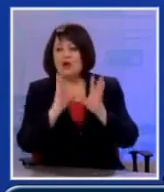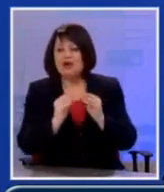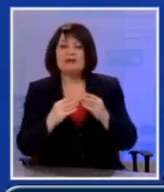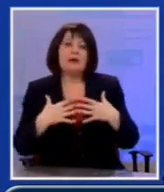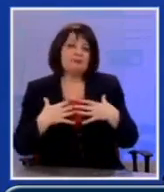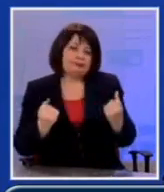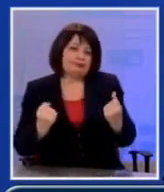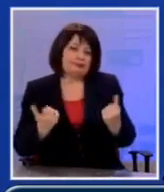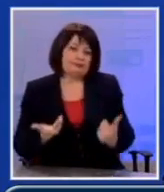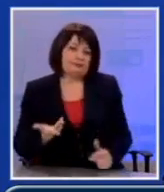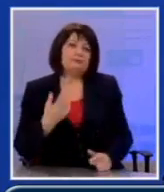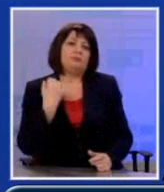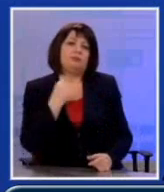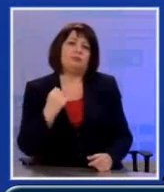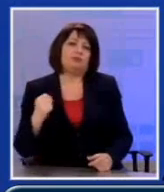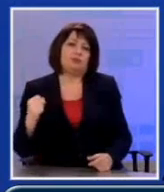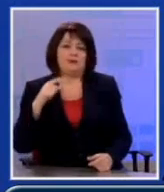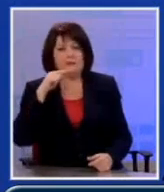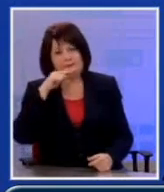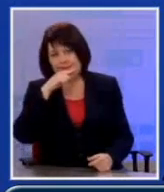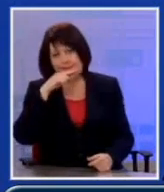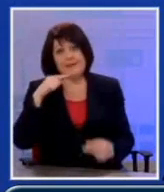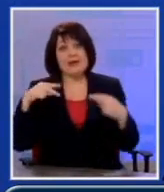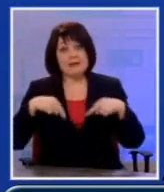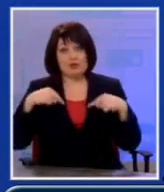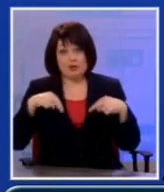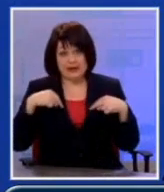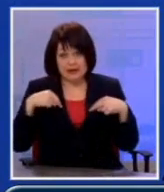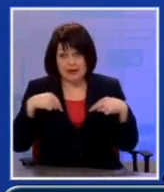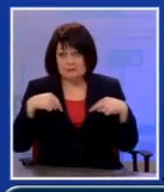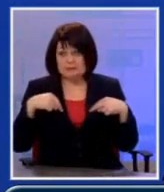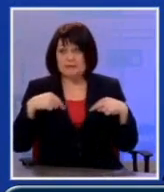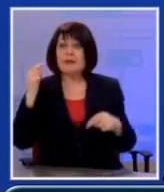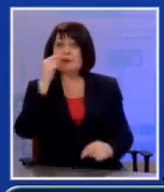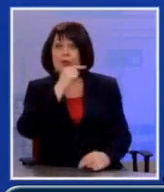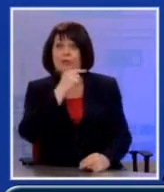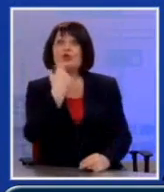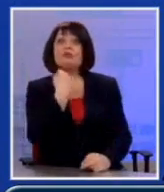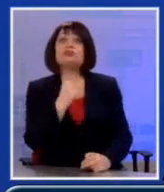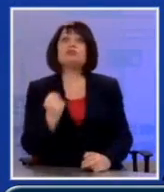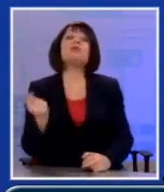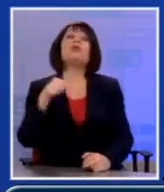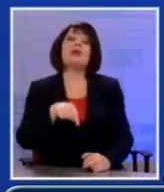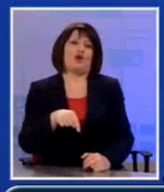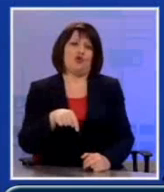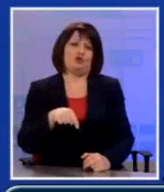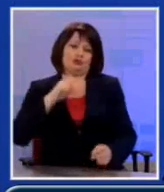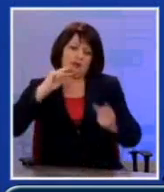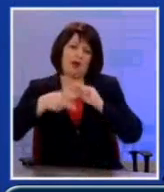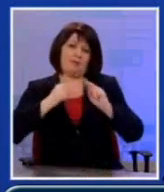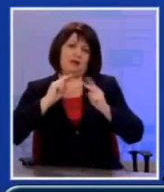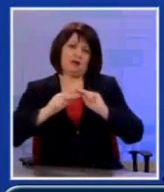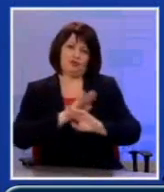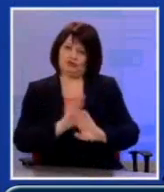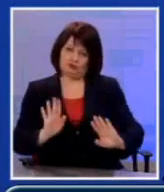εξοργιστική η άρνηση υπουργών αλλά και του Πρωθυπουργού να προσέλθουν στον κοινοβουλευτικό